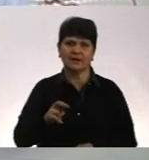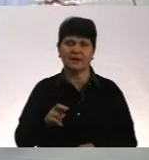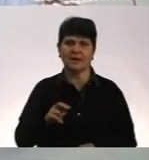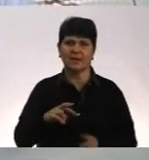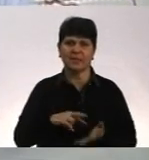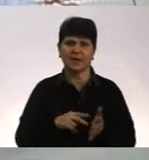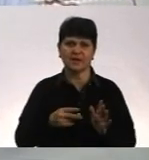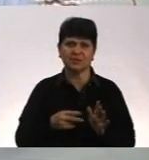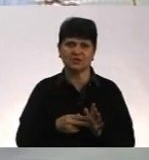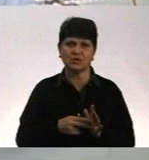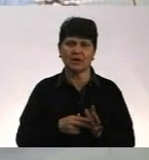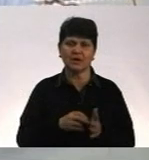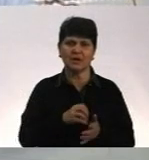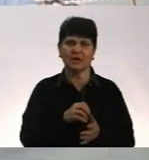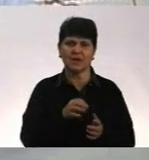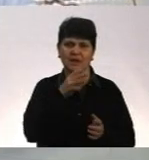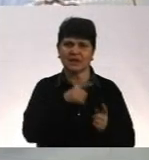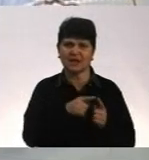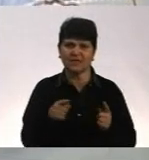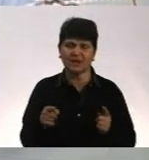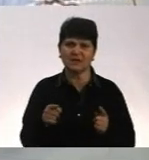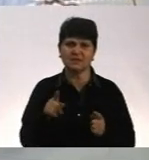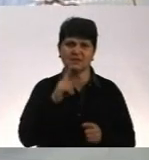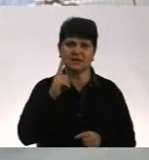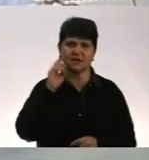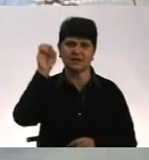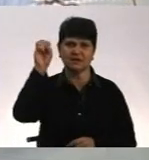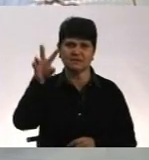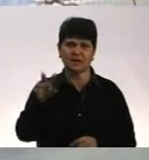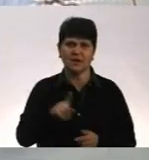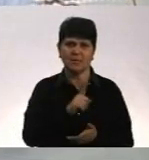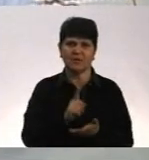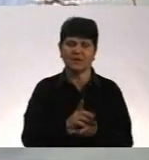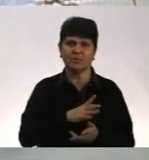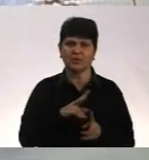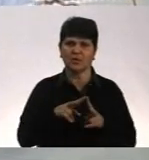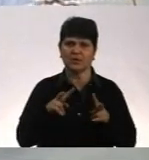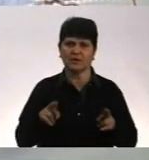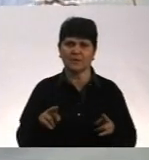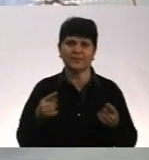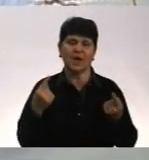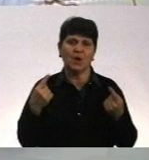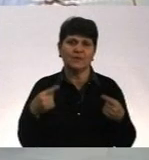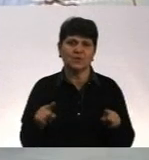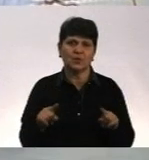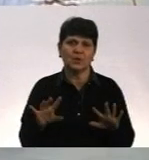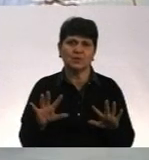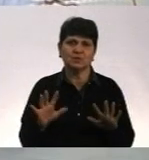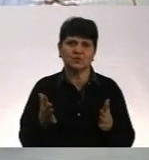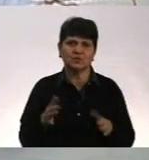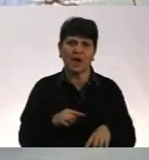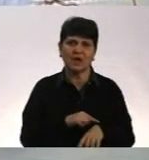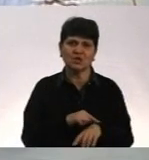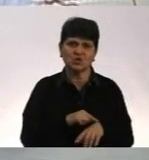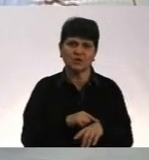роботи світлофора від зеленого до зеленого має бути однакова. В іншому разі часовий